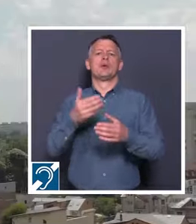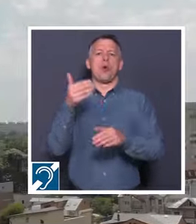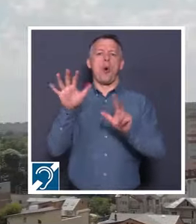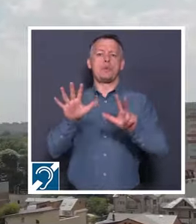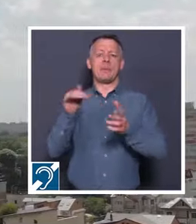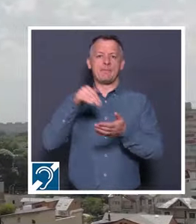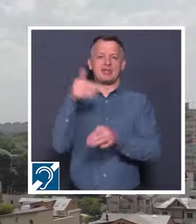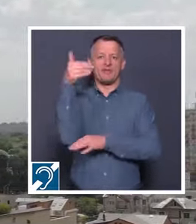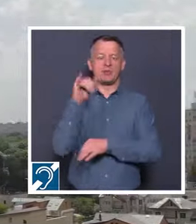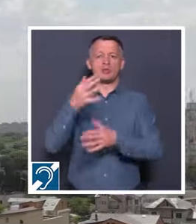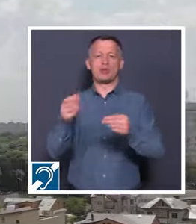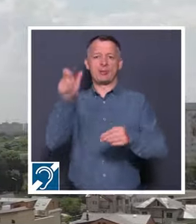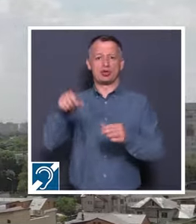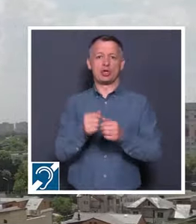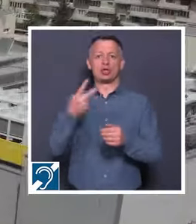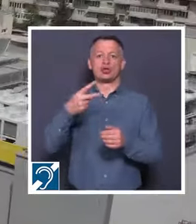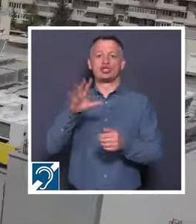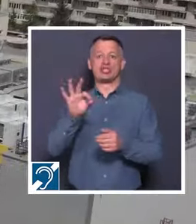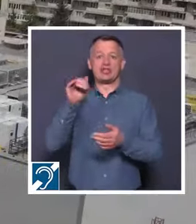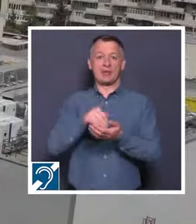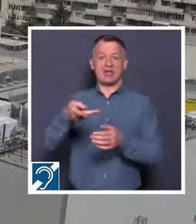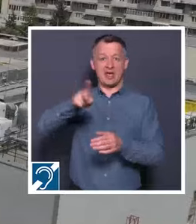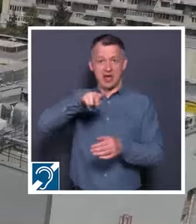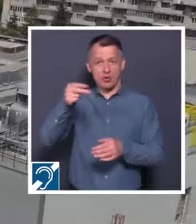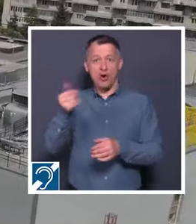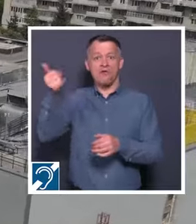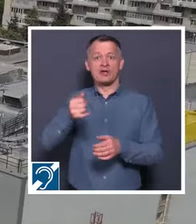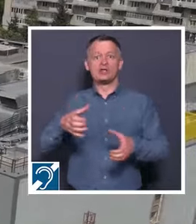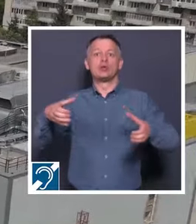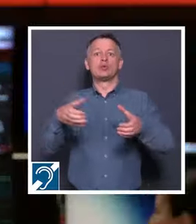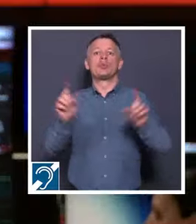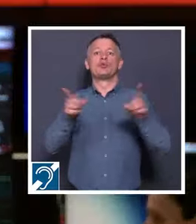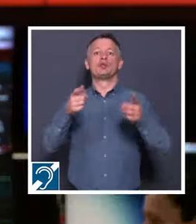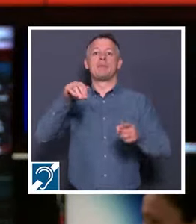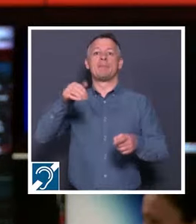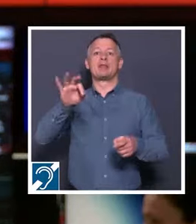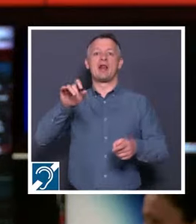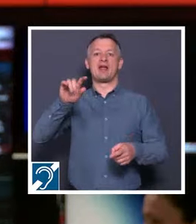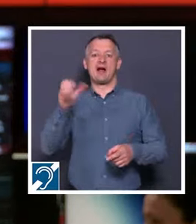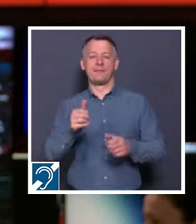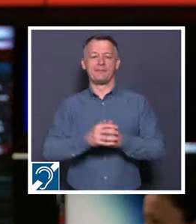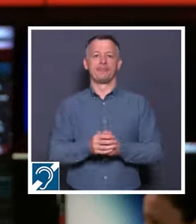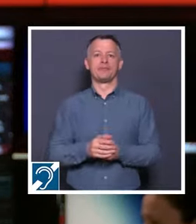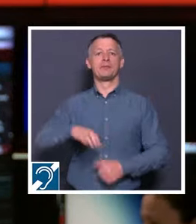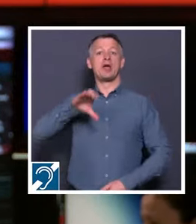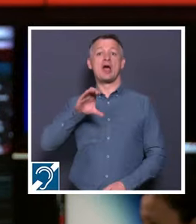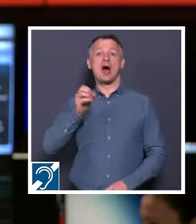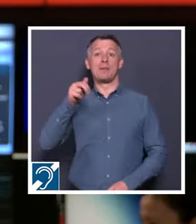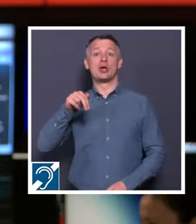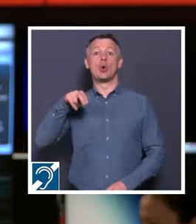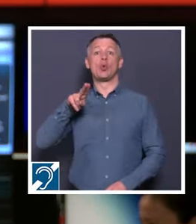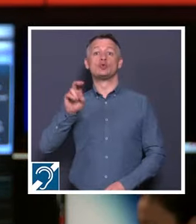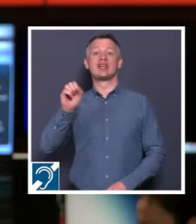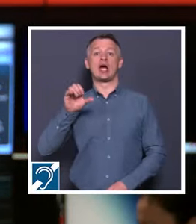companii. 250.000 de euro au venit și din partea trupei Metallica. Carmen Uscatu, de asemenea